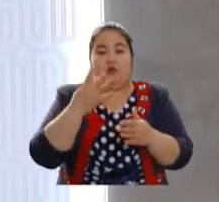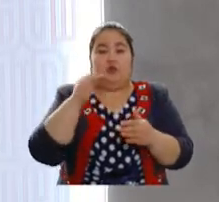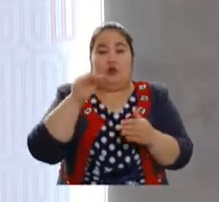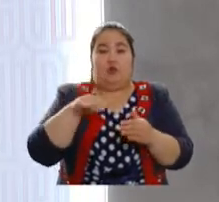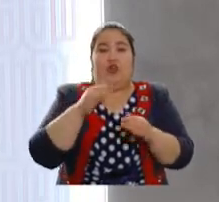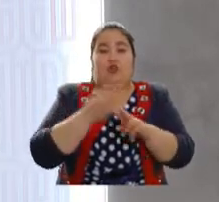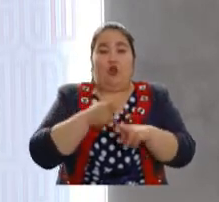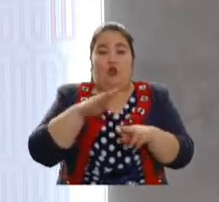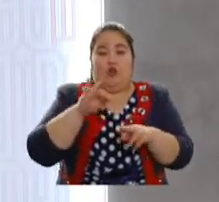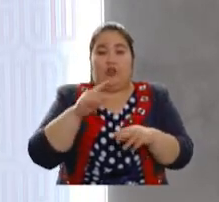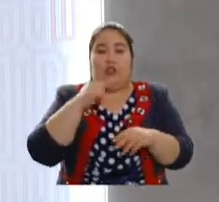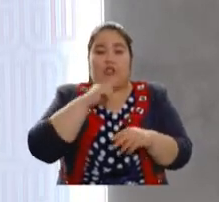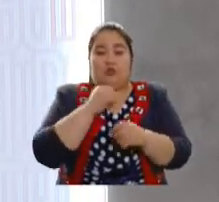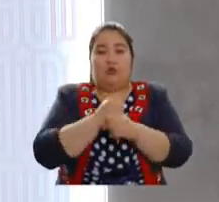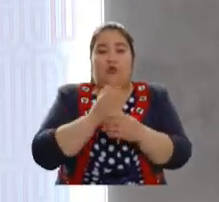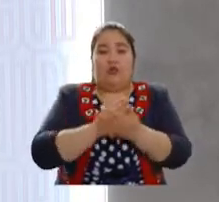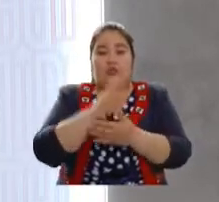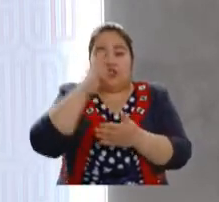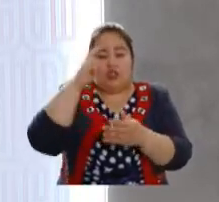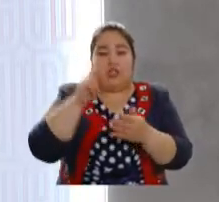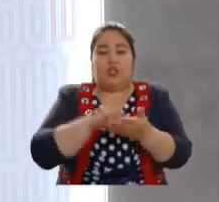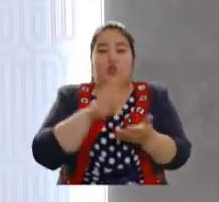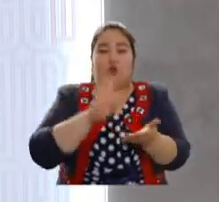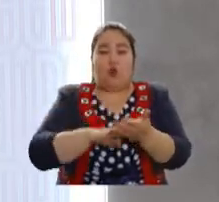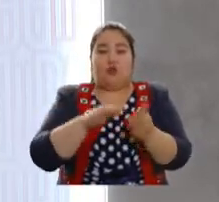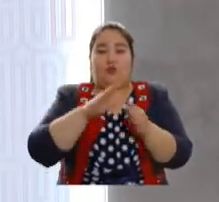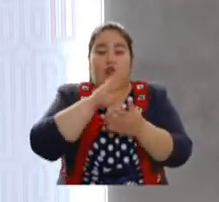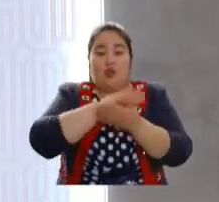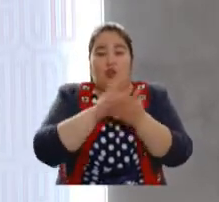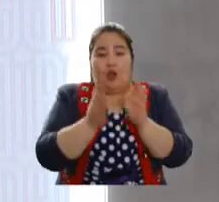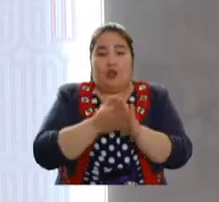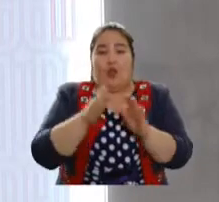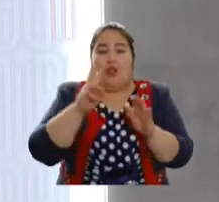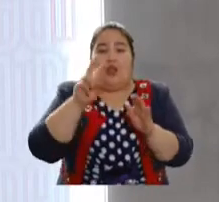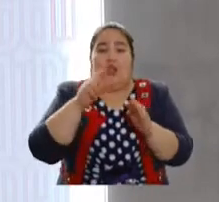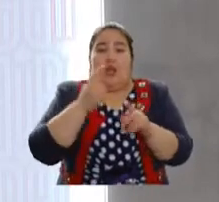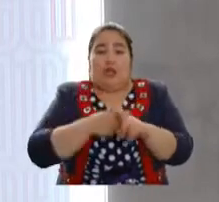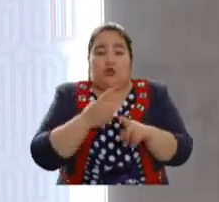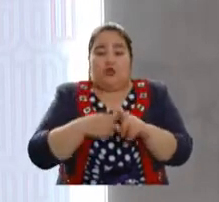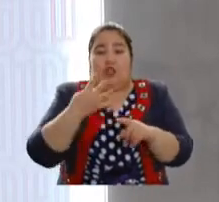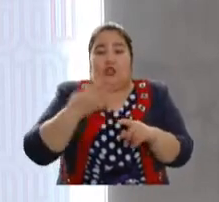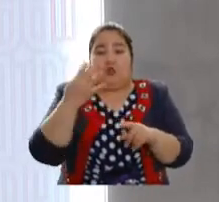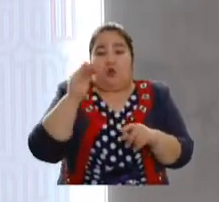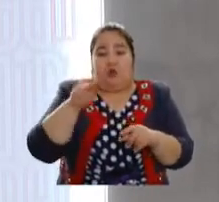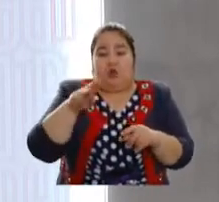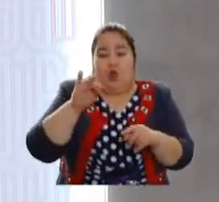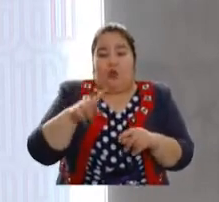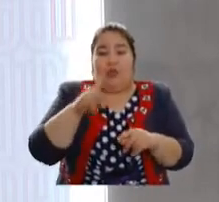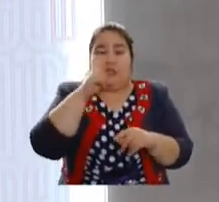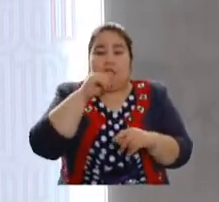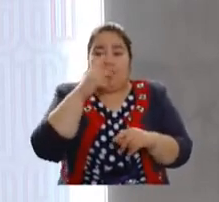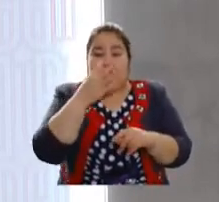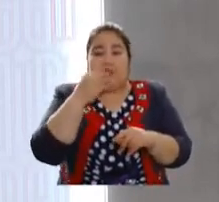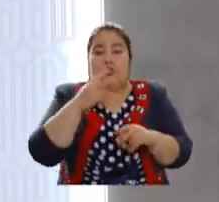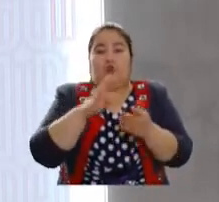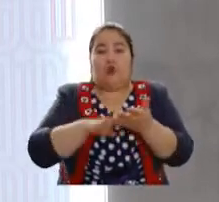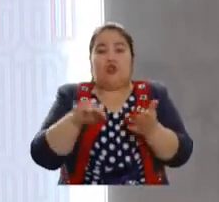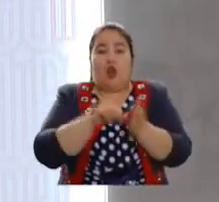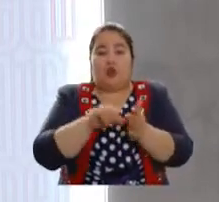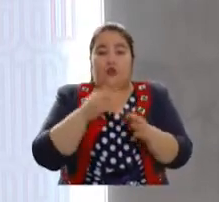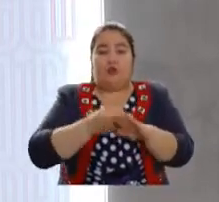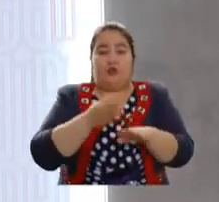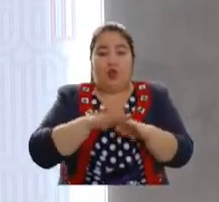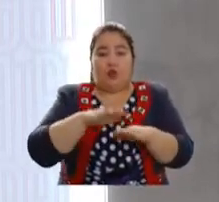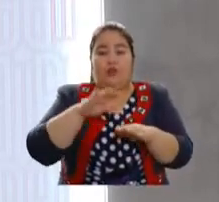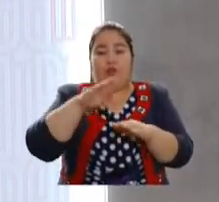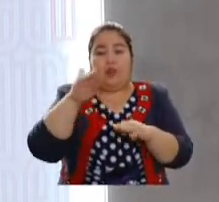1,4 million tonna ijtimoiy tashkilotlar, shundan 219,000 tonna kartoshka, 44,000 tonna sabzi, 96,000 tonna